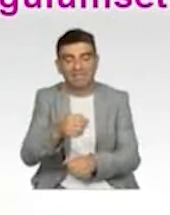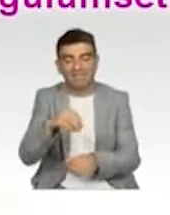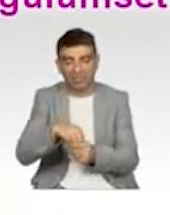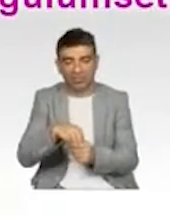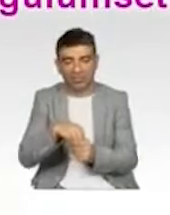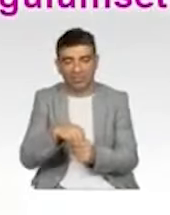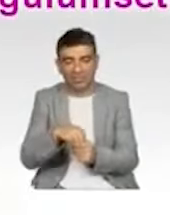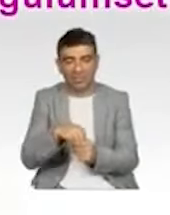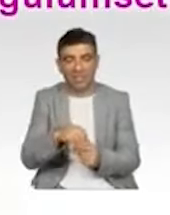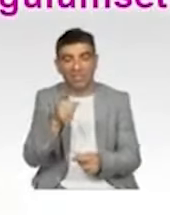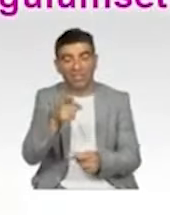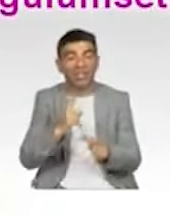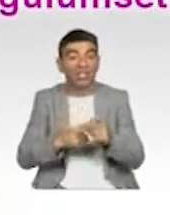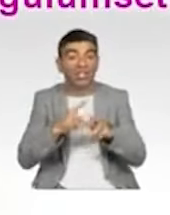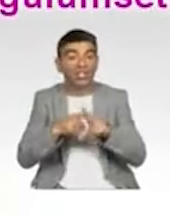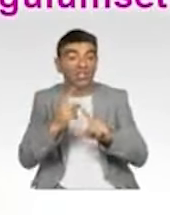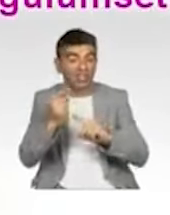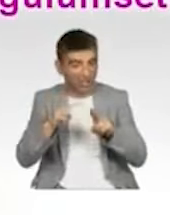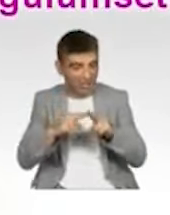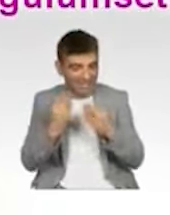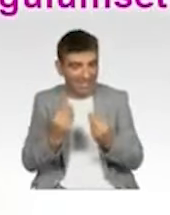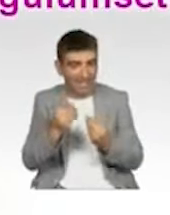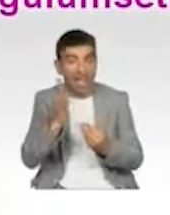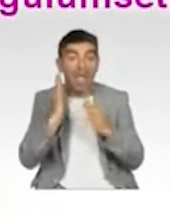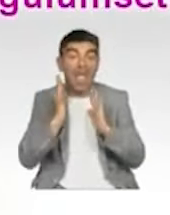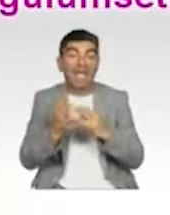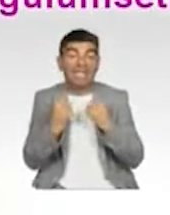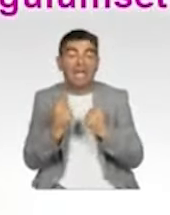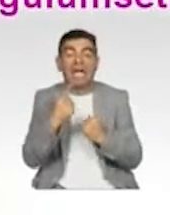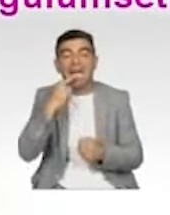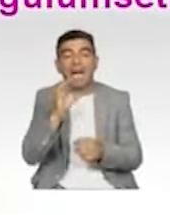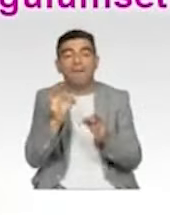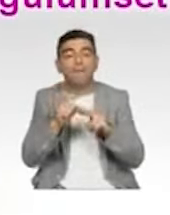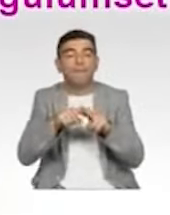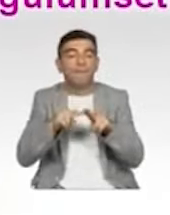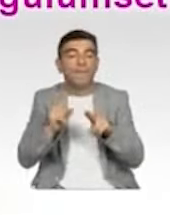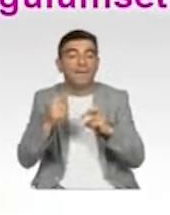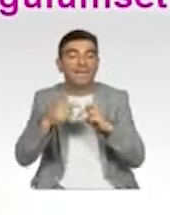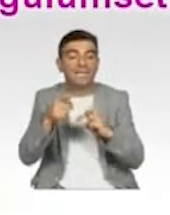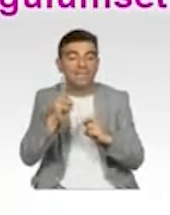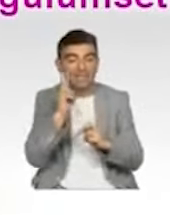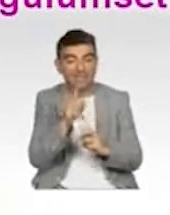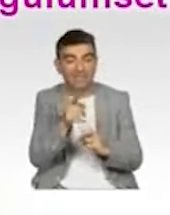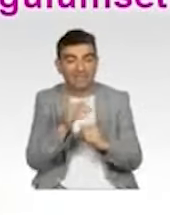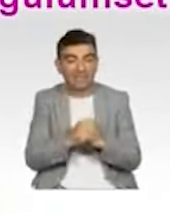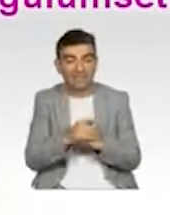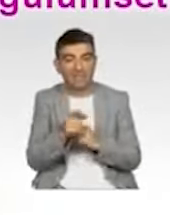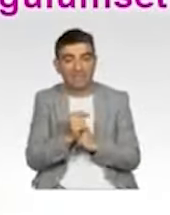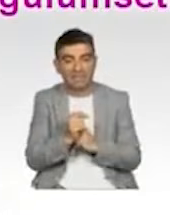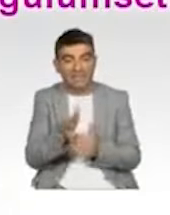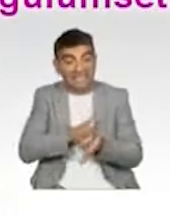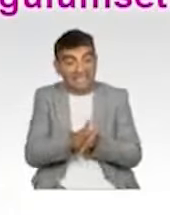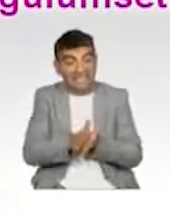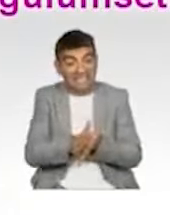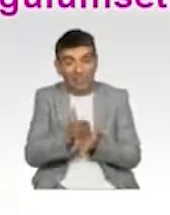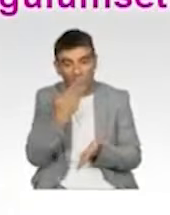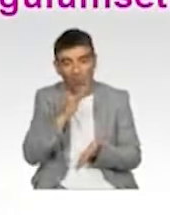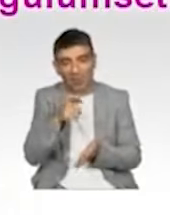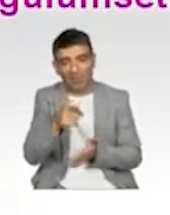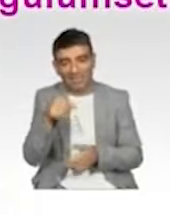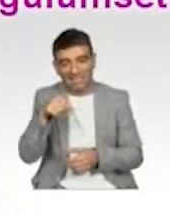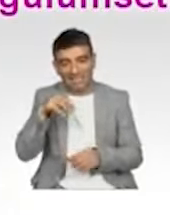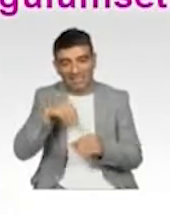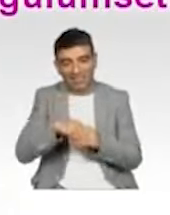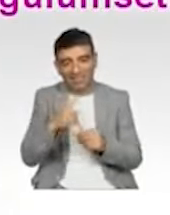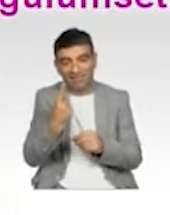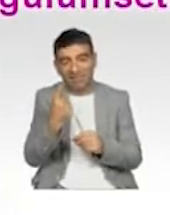söylüyorum. Tamam, çelik çaydanlık da iyidir. Ama en sağlıklısı bakırdır. Bakır kapların içine baktım ama kalaylanmamış içi. İçi biraz